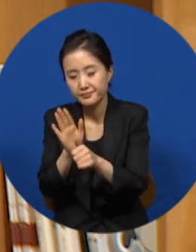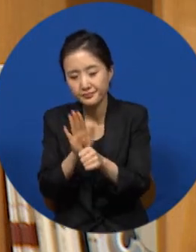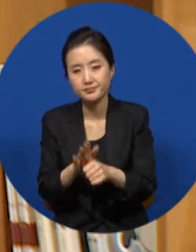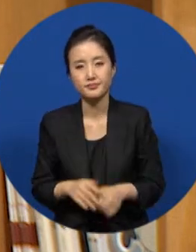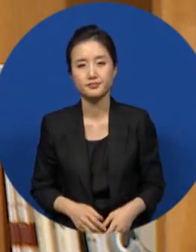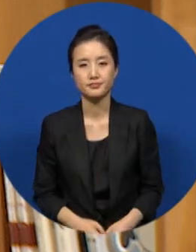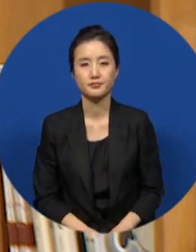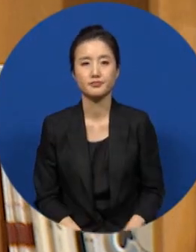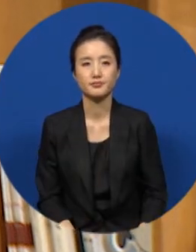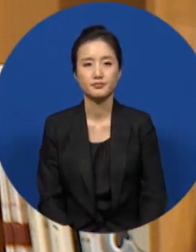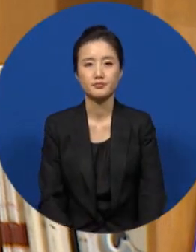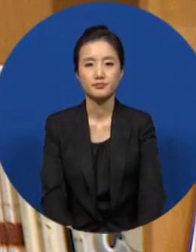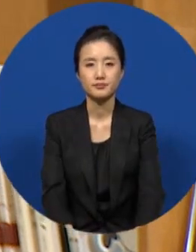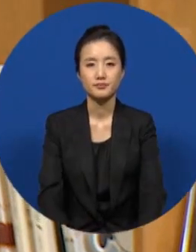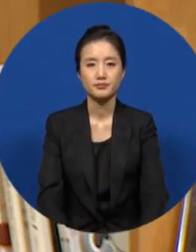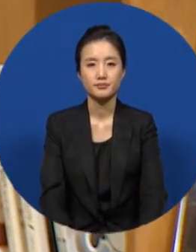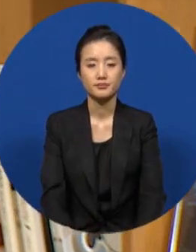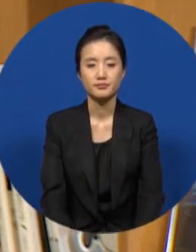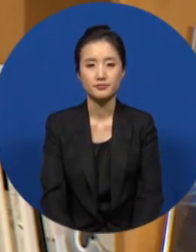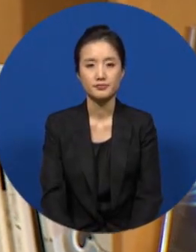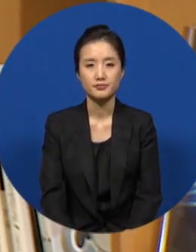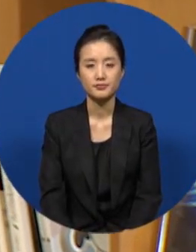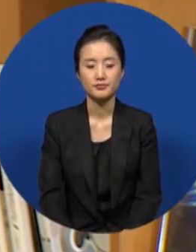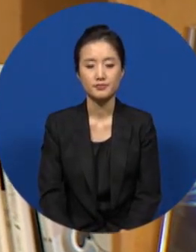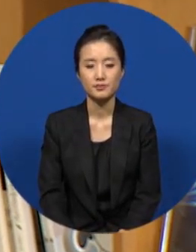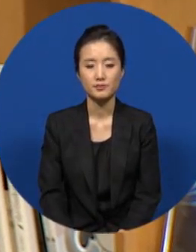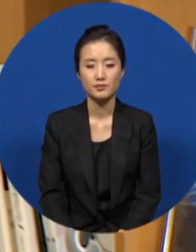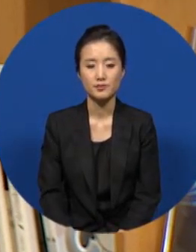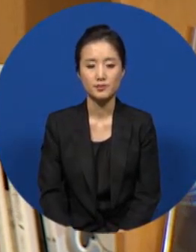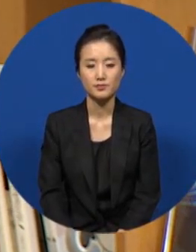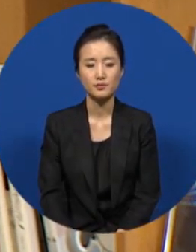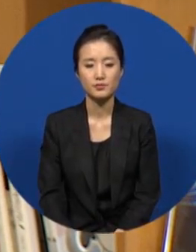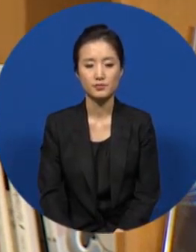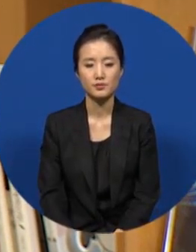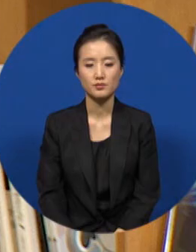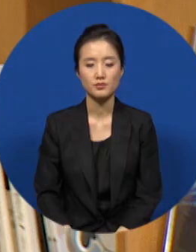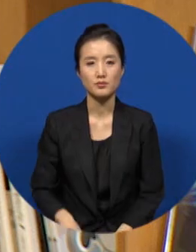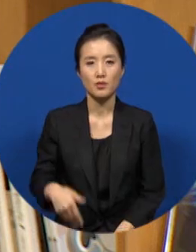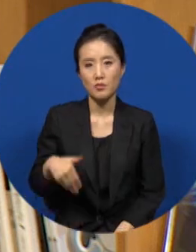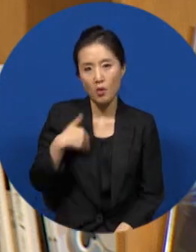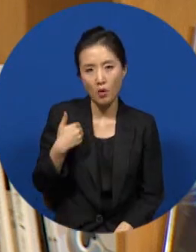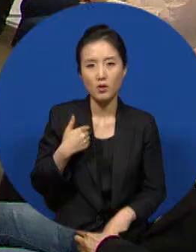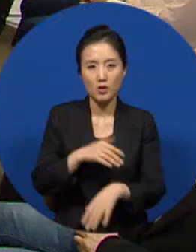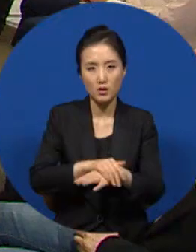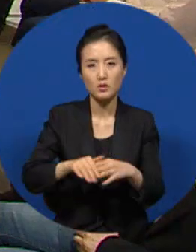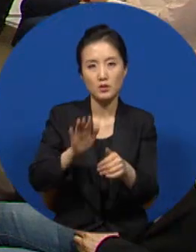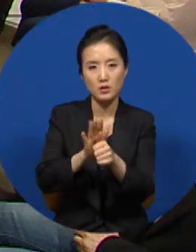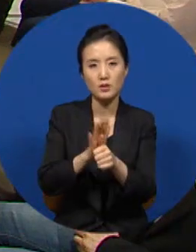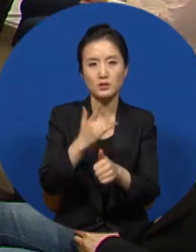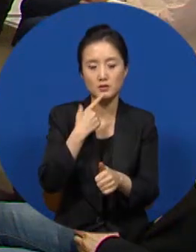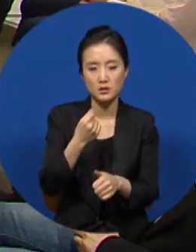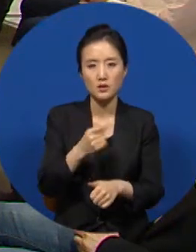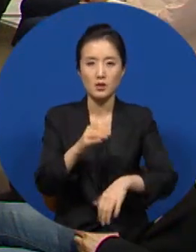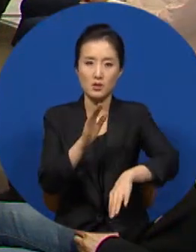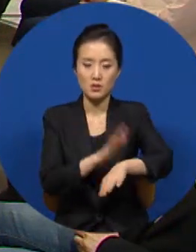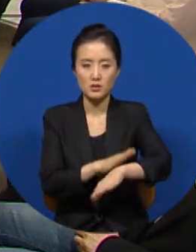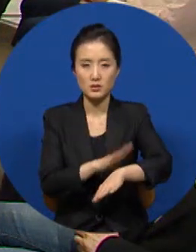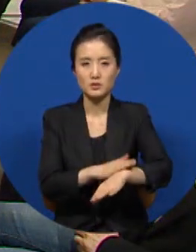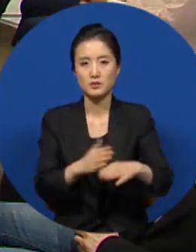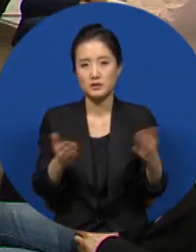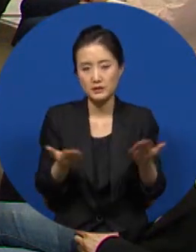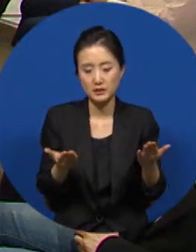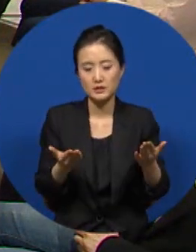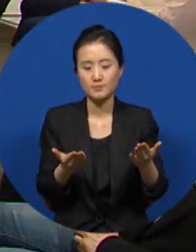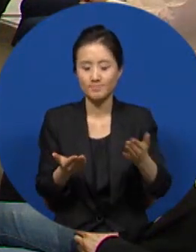거예요. 모르게. 우리 오복 중에 유호덕이라고 있었지 않습니까? 모르게 도와주는 게 핵심이에요. 그래서 왼손이 하는 일을 오른손이 모르게끔